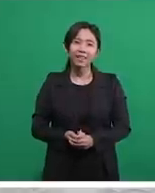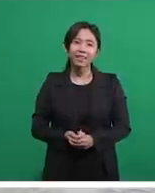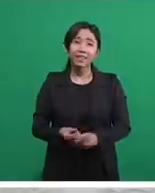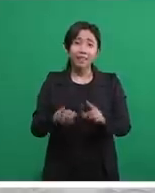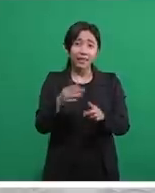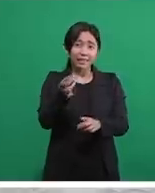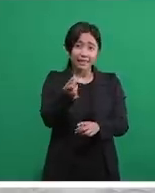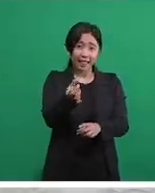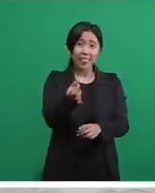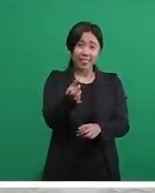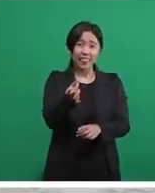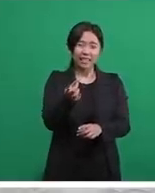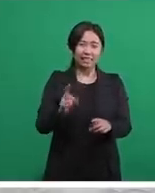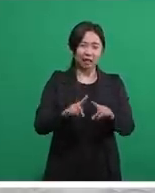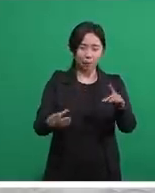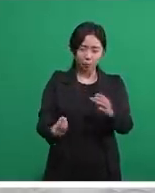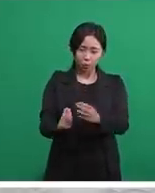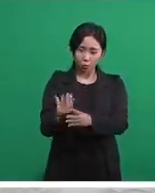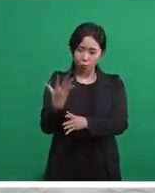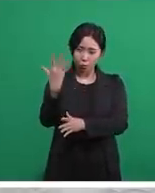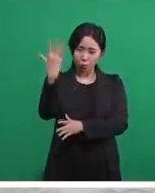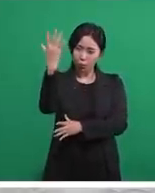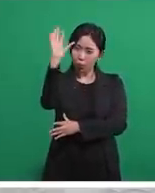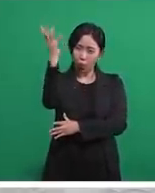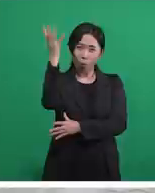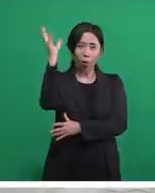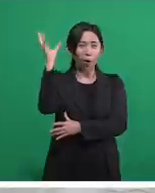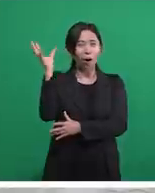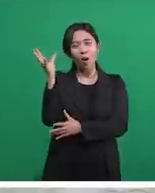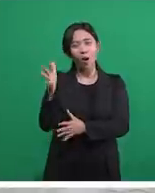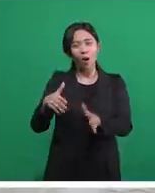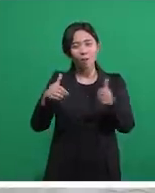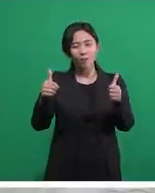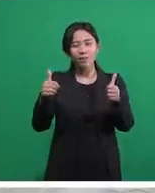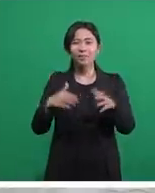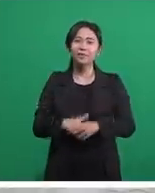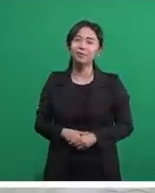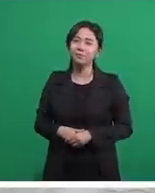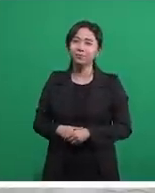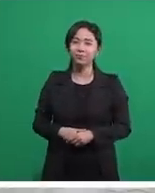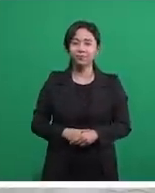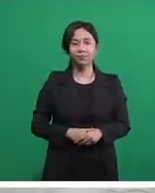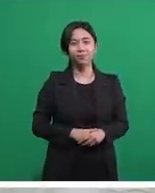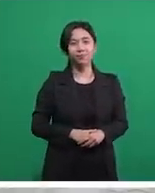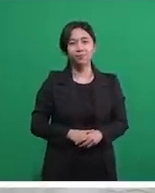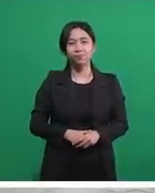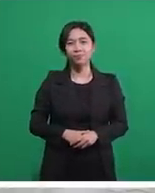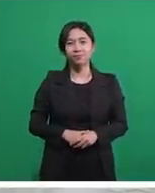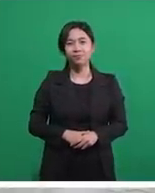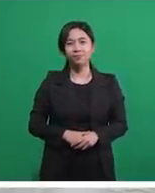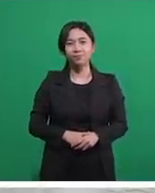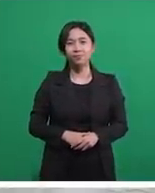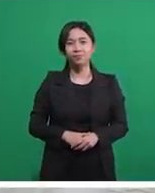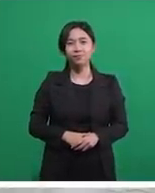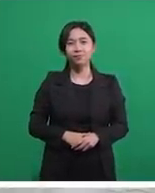menumbuhkannya, menjadikannya tanaman yang subur dan pohon yang rindang. Amin.